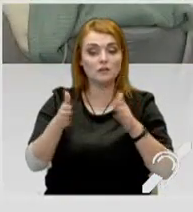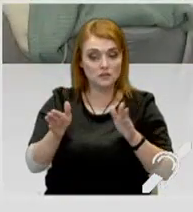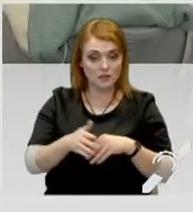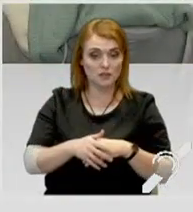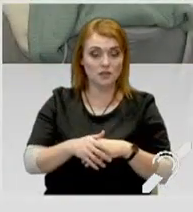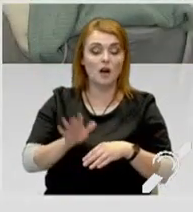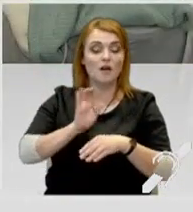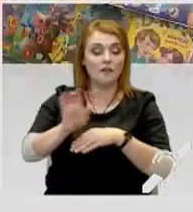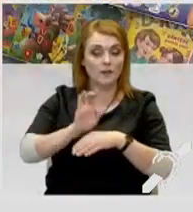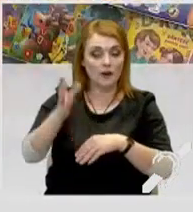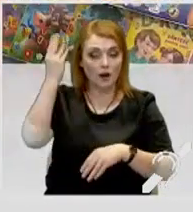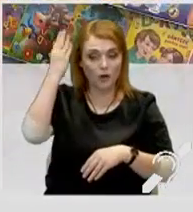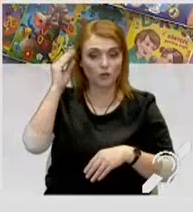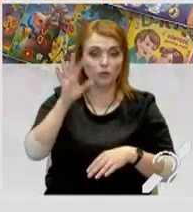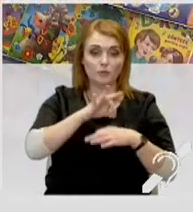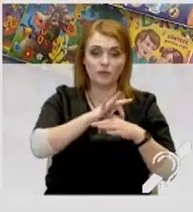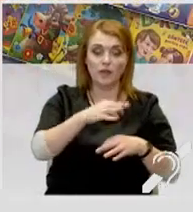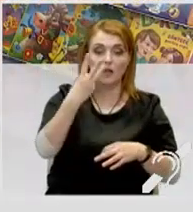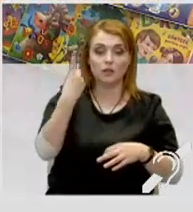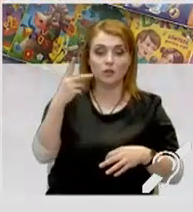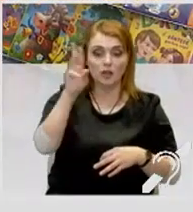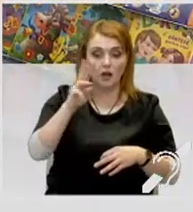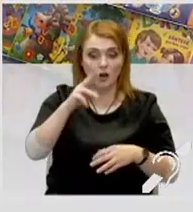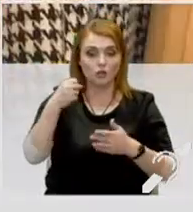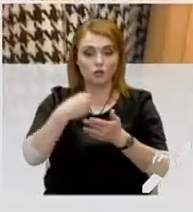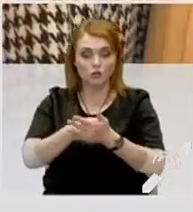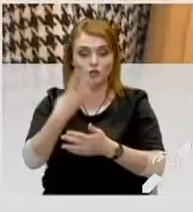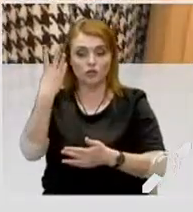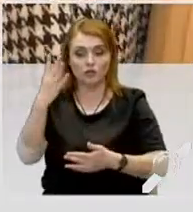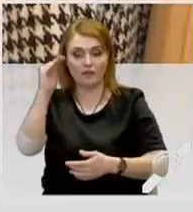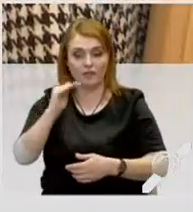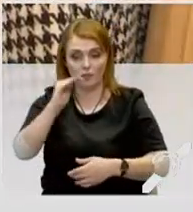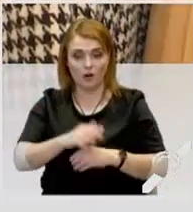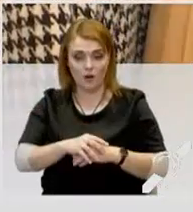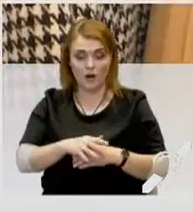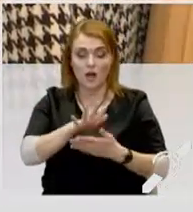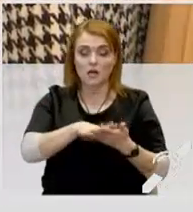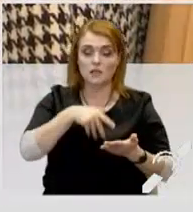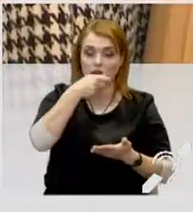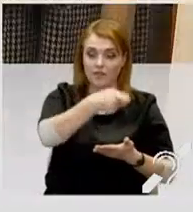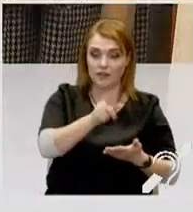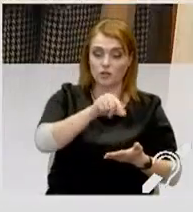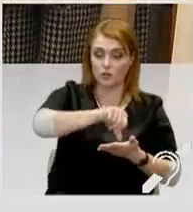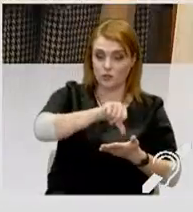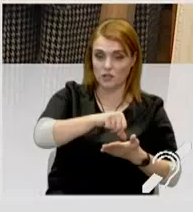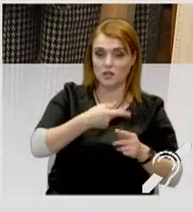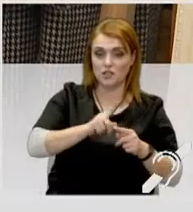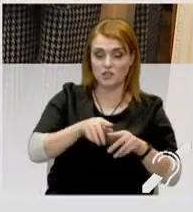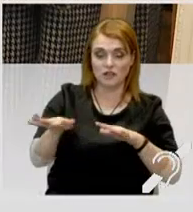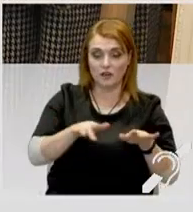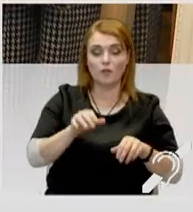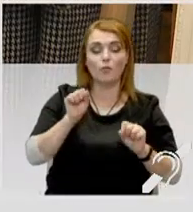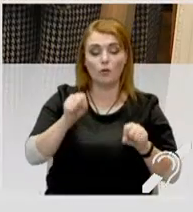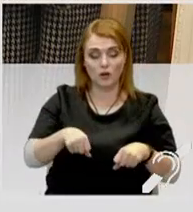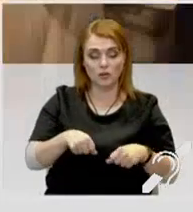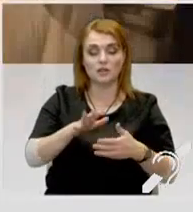va desfășura în perioada 31 ianuarie-4 februarie 2024. Cererile de participare la eveniment pot fi depuse până pe